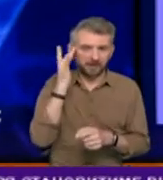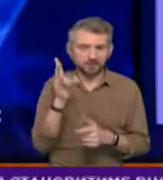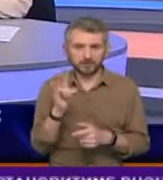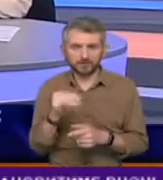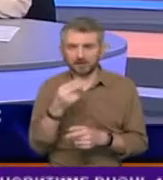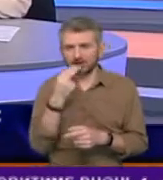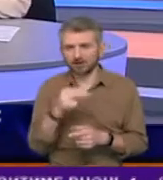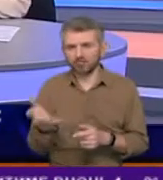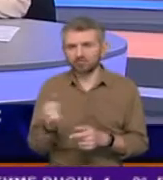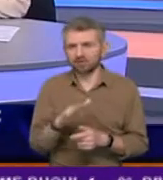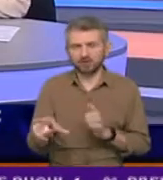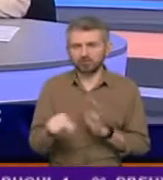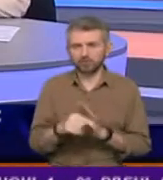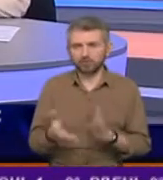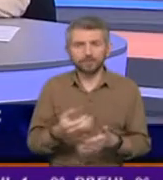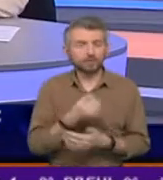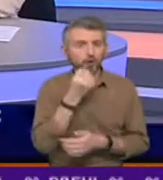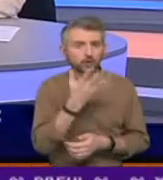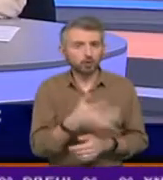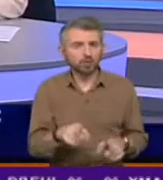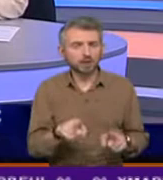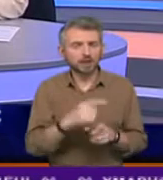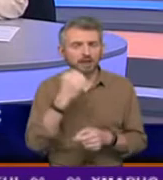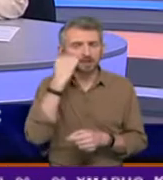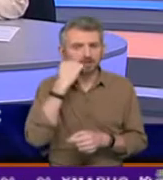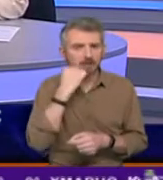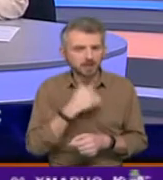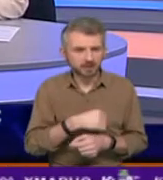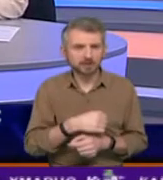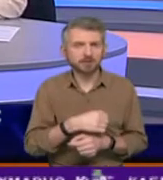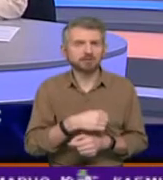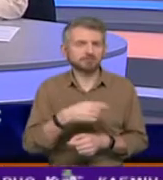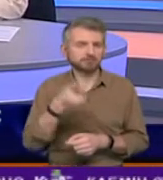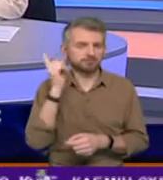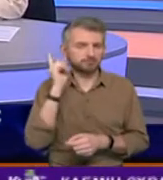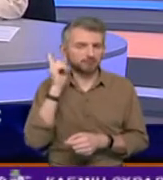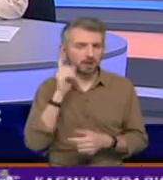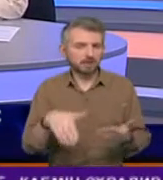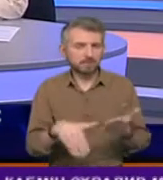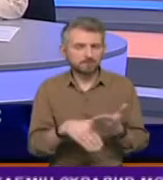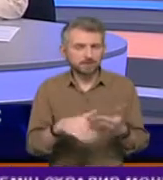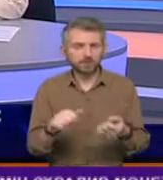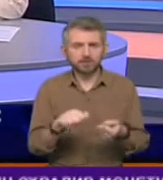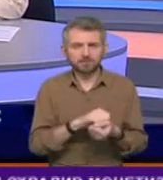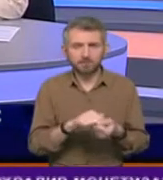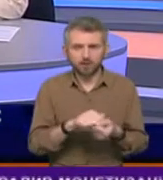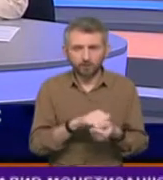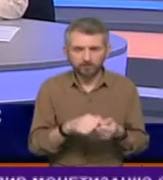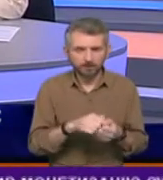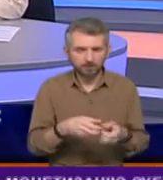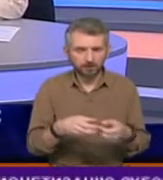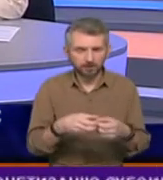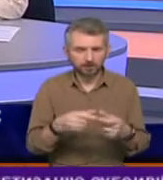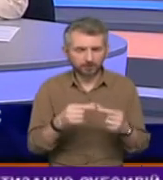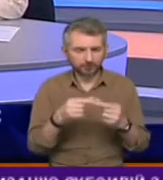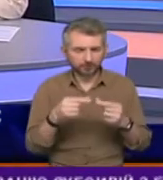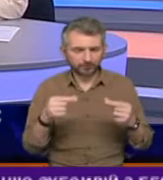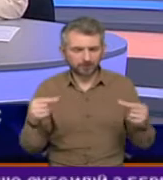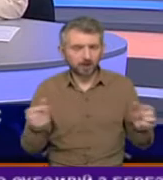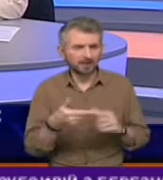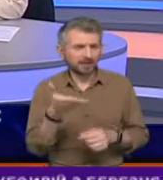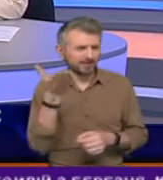Я знаю, що... Ну, скажімо, багато людей. Всі думають, що ж це всі захотіли в медицину податися. Так виявилось,